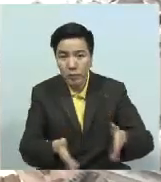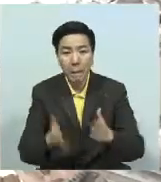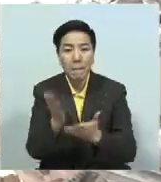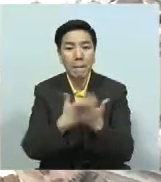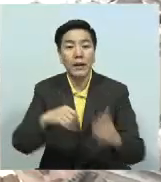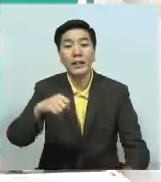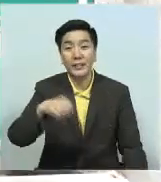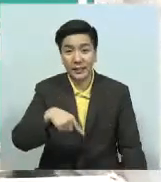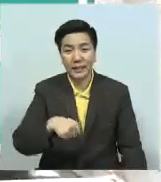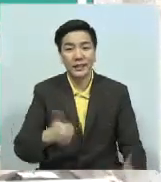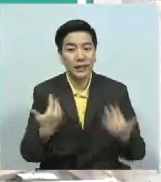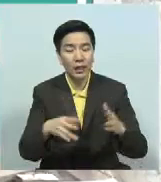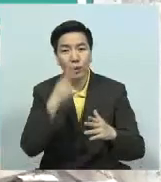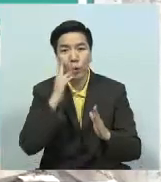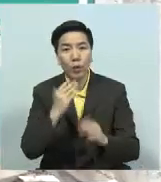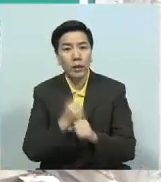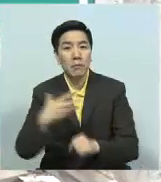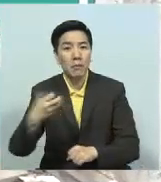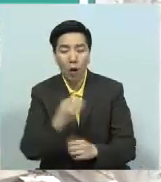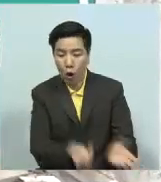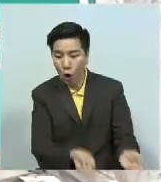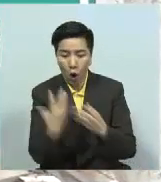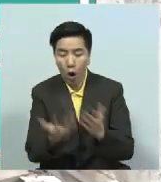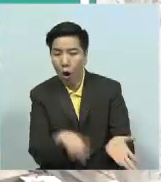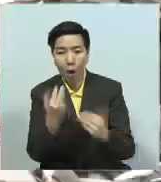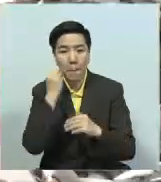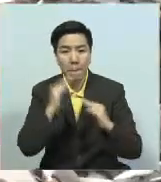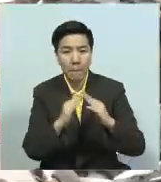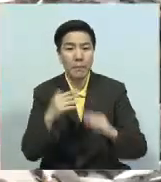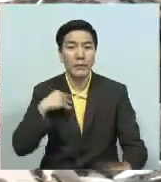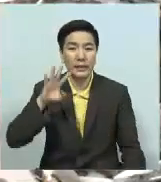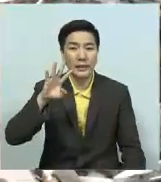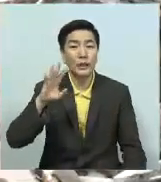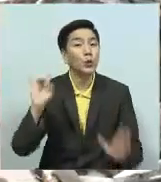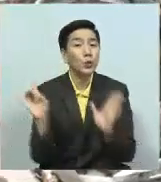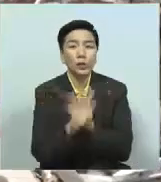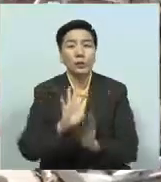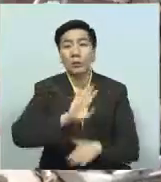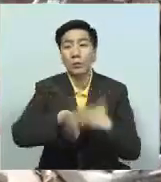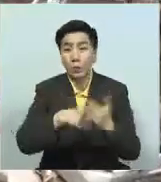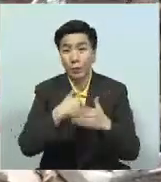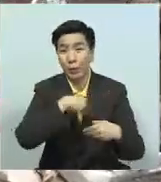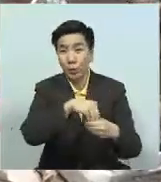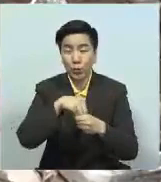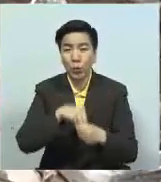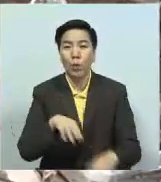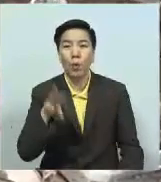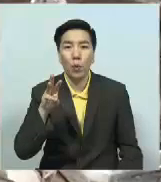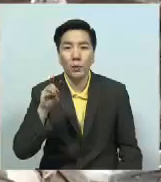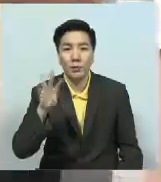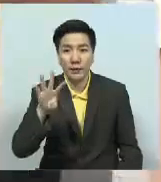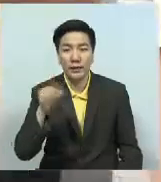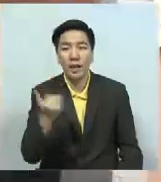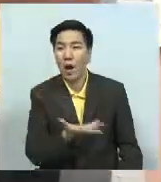คลองบางซื่อหลังจากผู้รับเหมาเข้าไปรื้อถอนบ้าน4หลังสุดท้ายค่ะจากทั้งหมดที่มีอยู่64